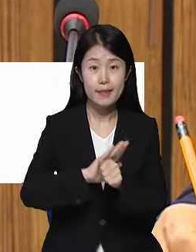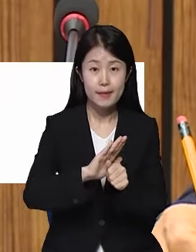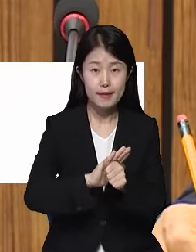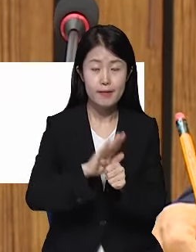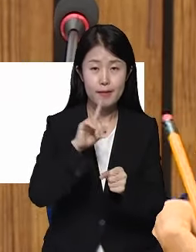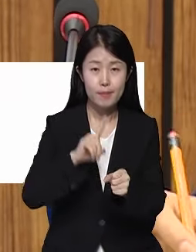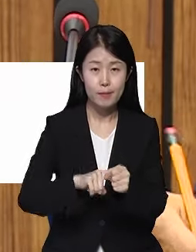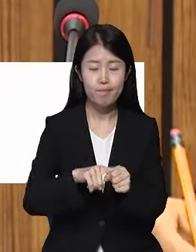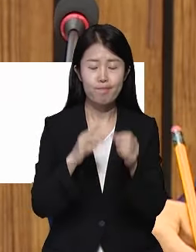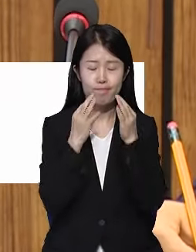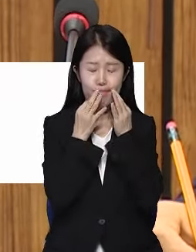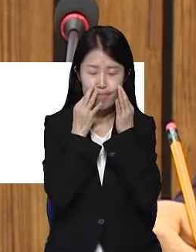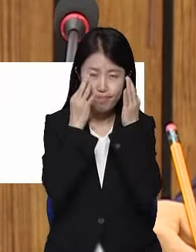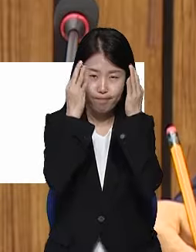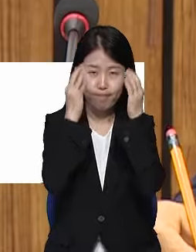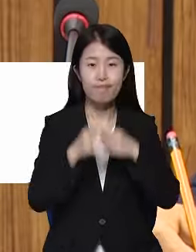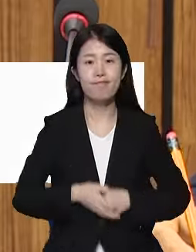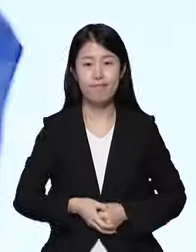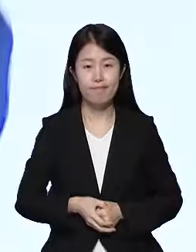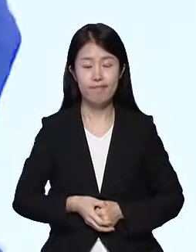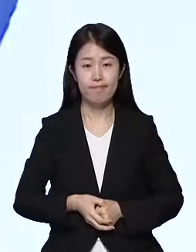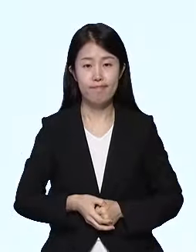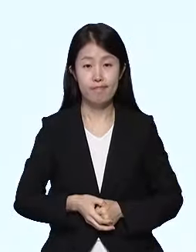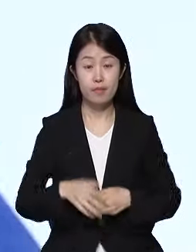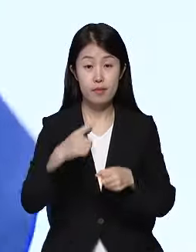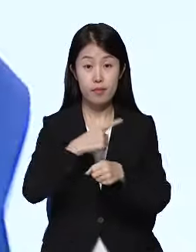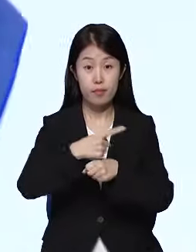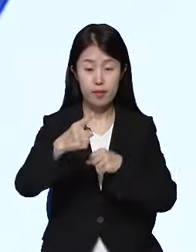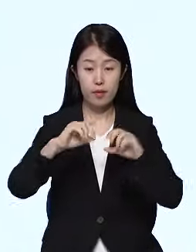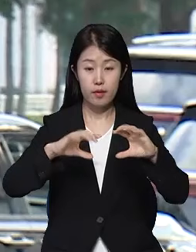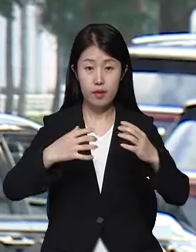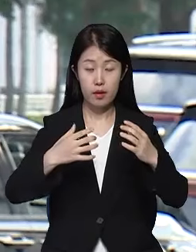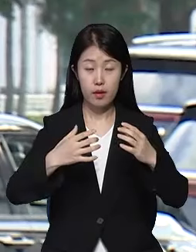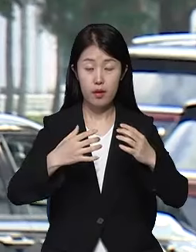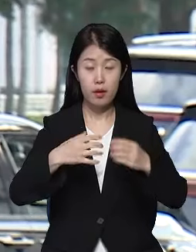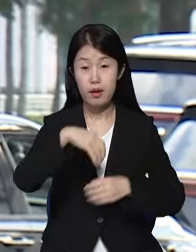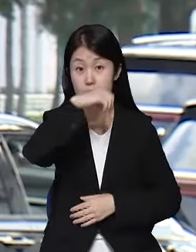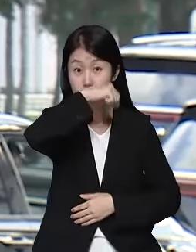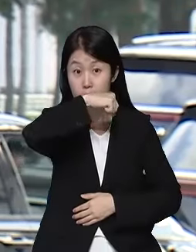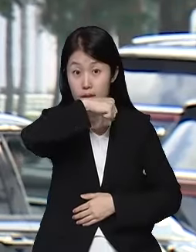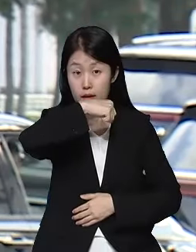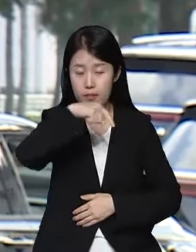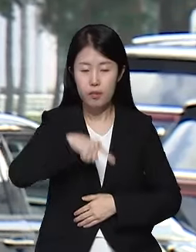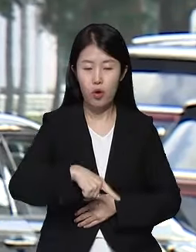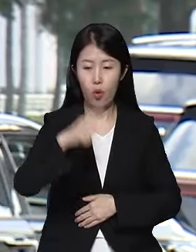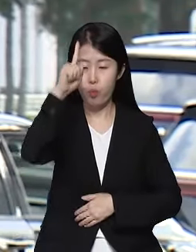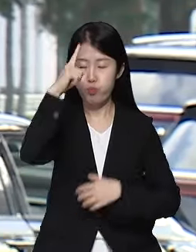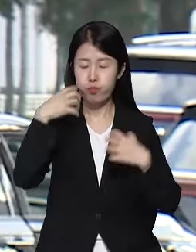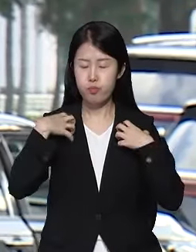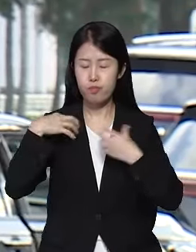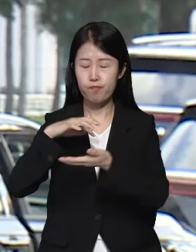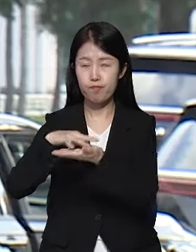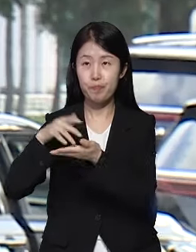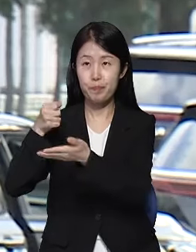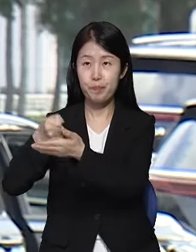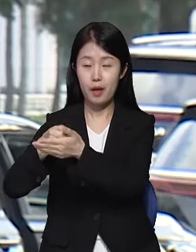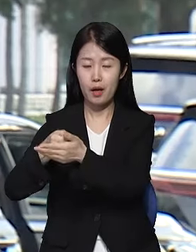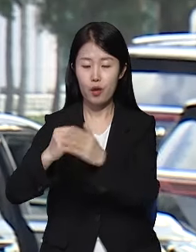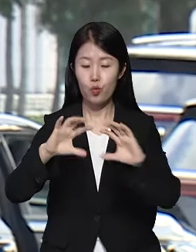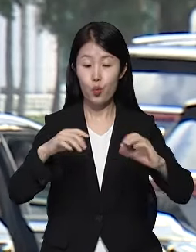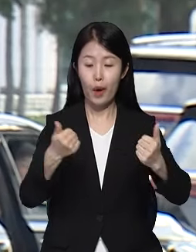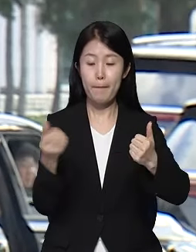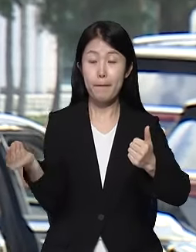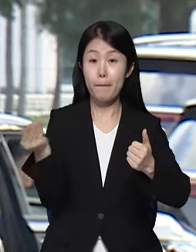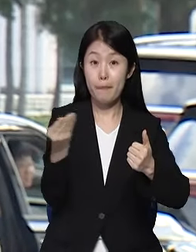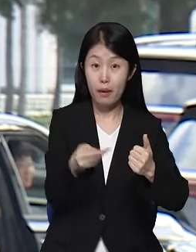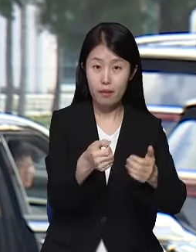노력하겠다 하는 말씀을 드립니다. 내년도 국가 예산안이 정부에서 국회로 넘어온 가운데 지자체들의 예산